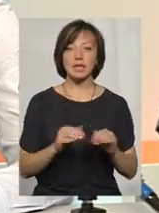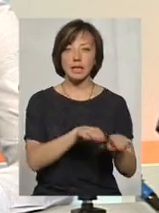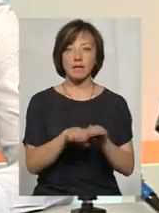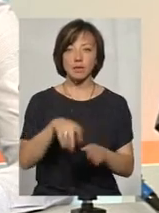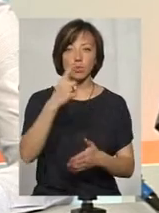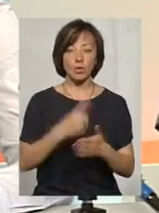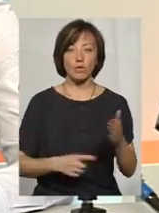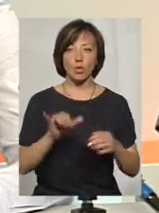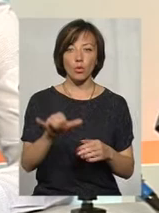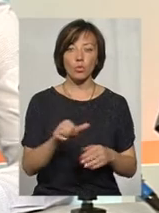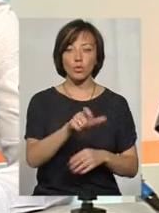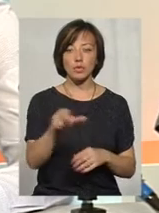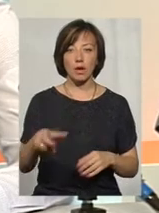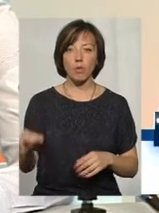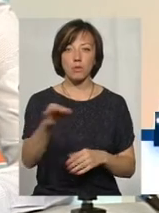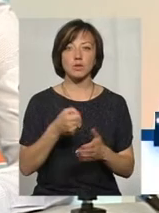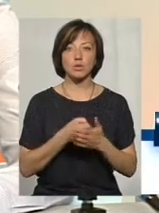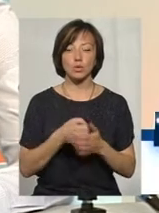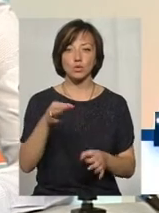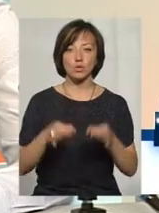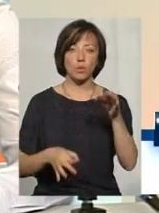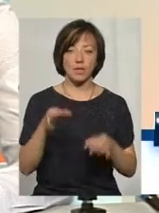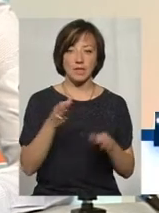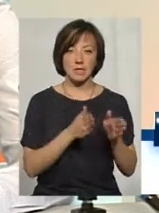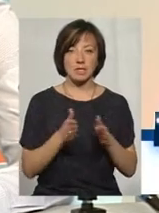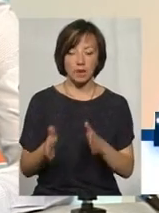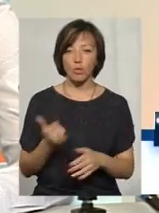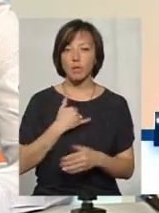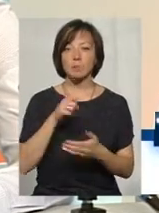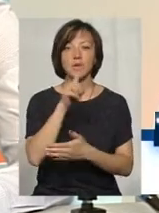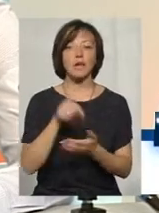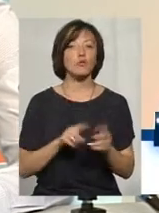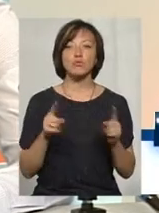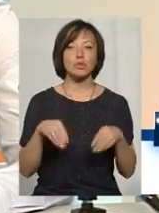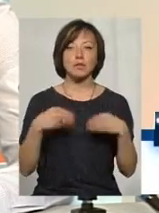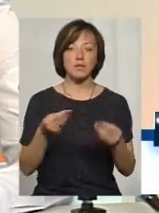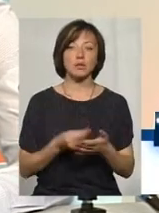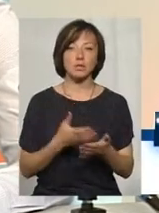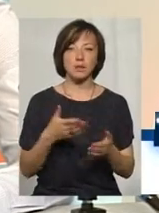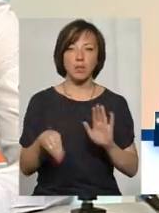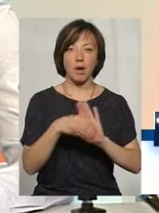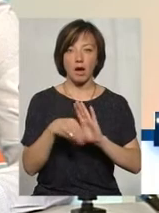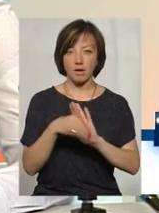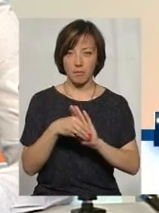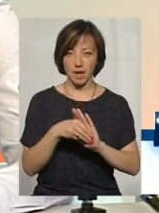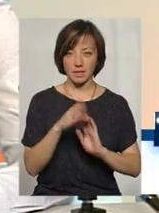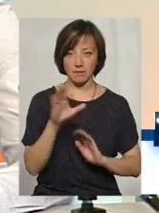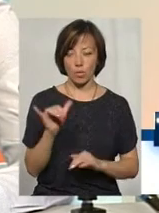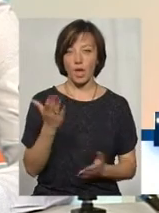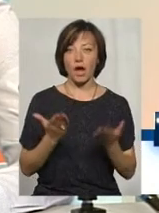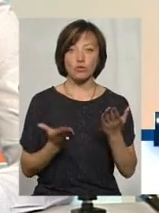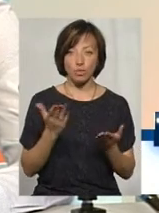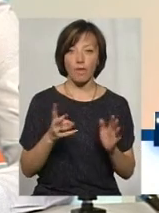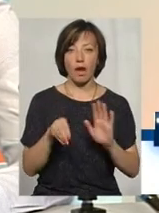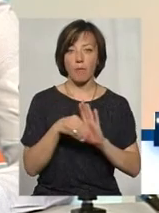довіри у громади Хмельниччини до судової системи. І в мене питання, чому не давати оцінку хабарництву, навіть якщо